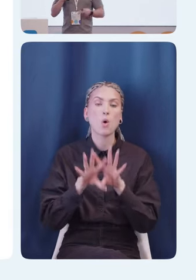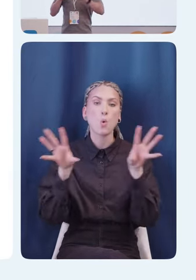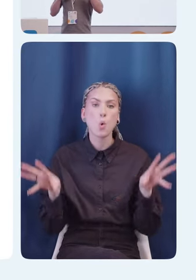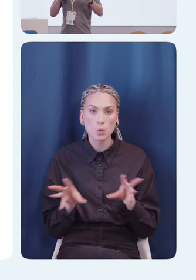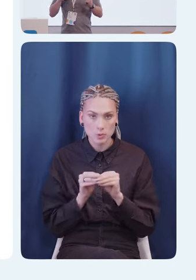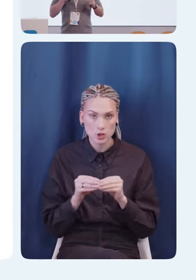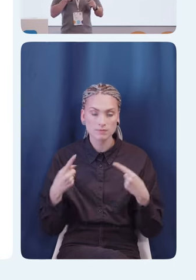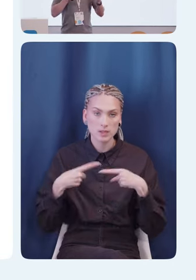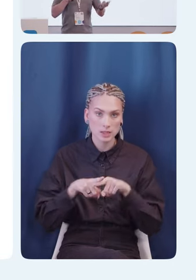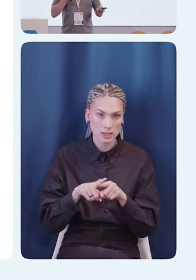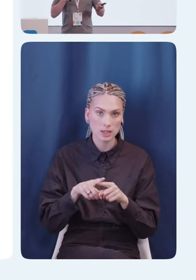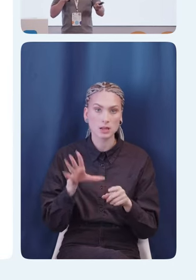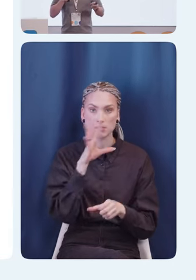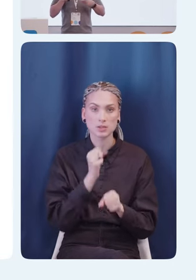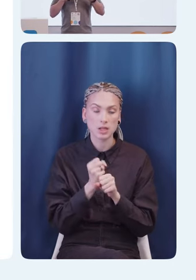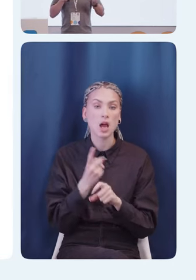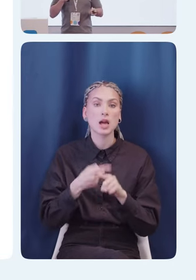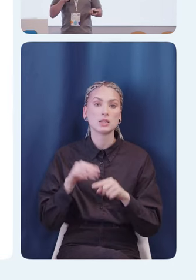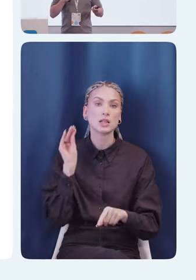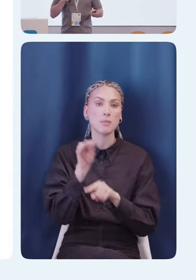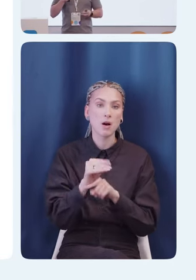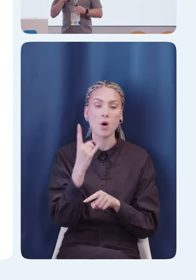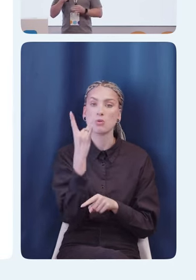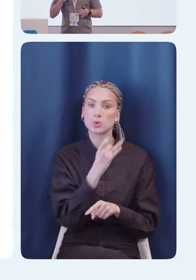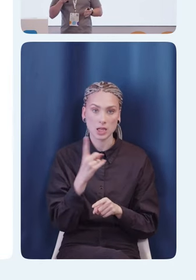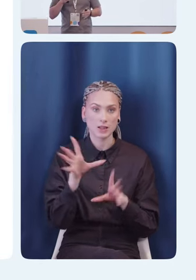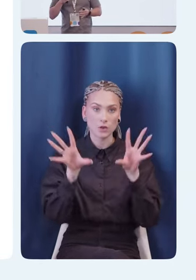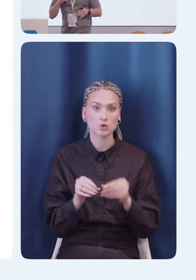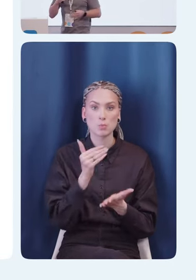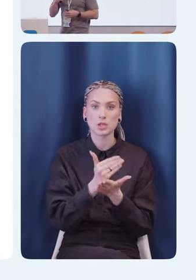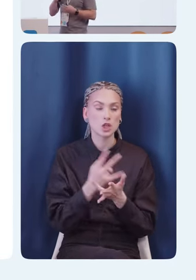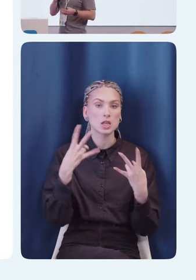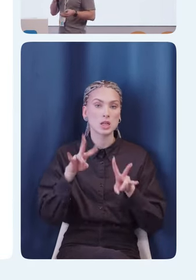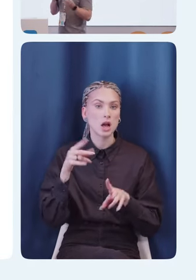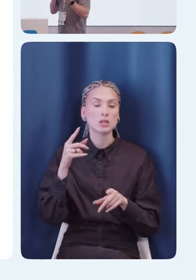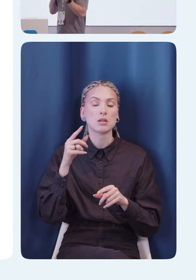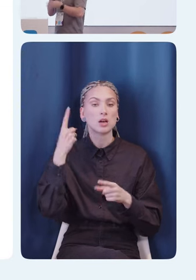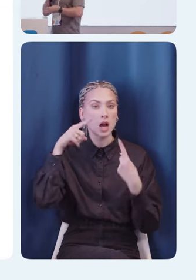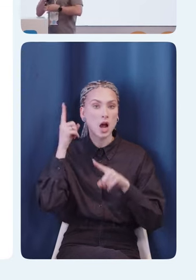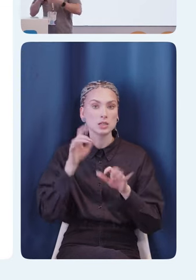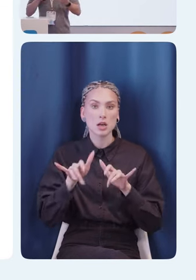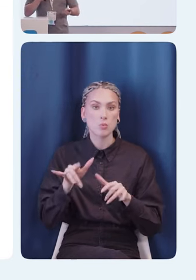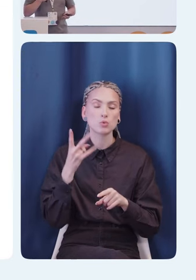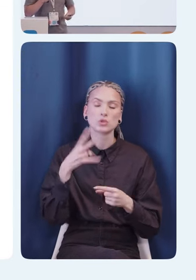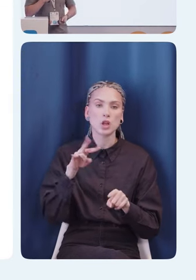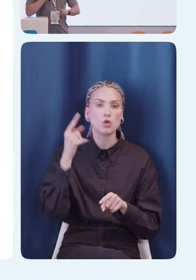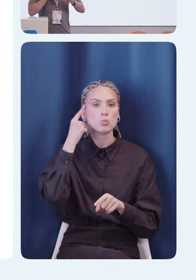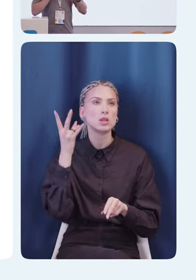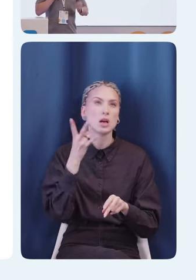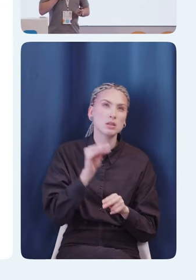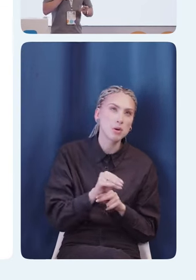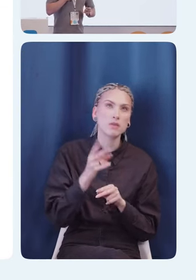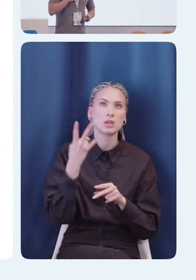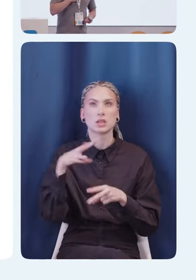механизм. Этот механизм добавляется один раз на все приложение. То есть разработчику не нужно задумываться о том, надо добавить его или нет.